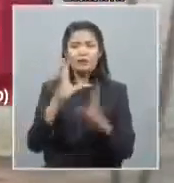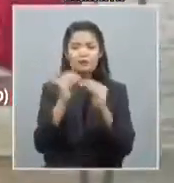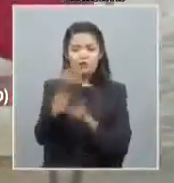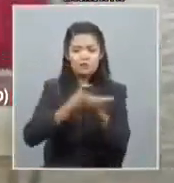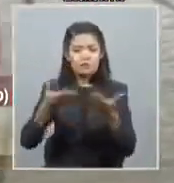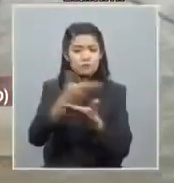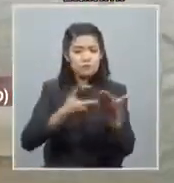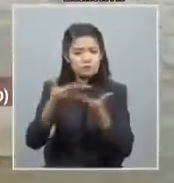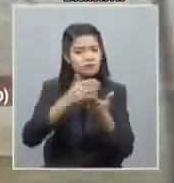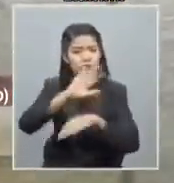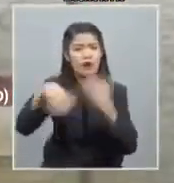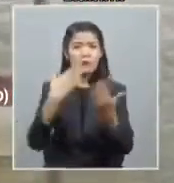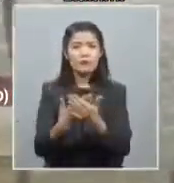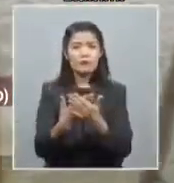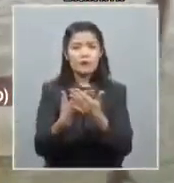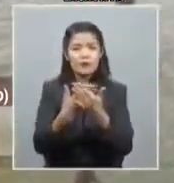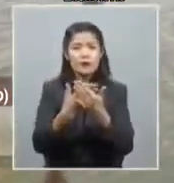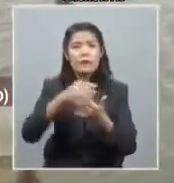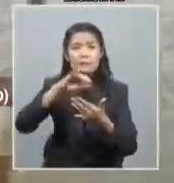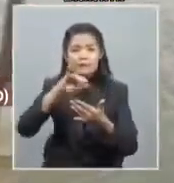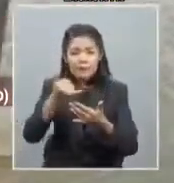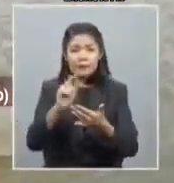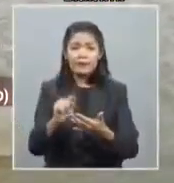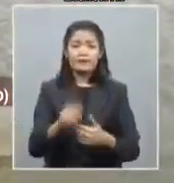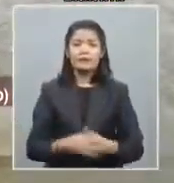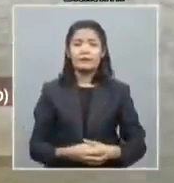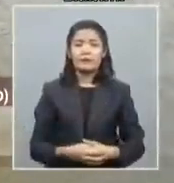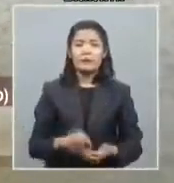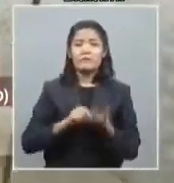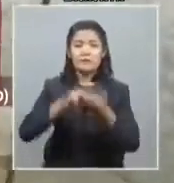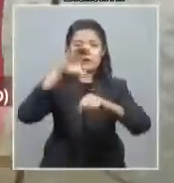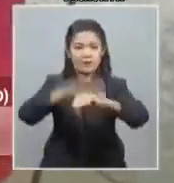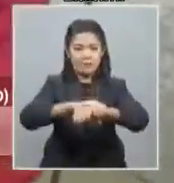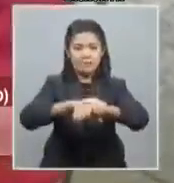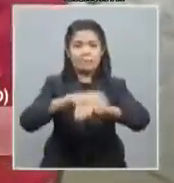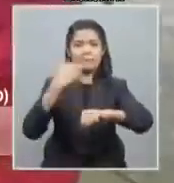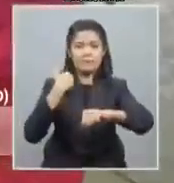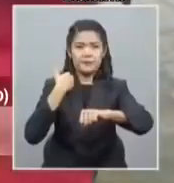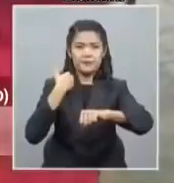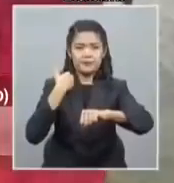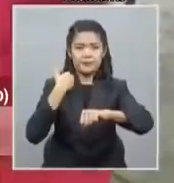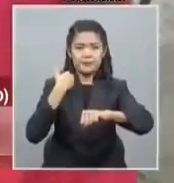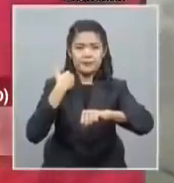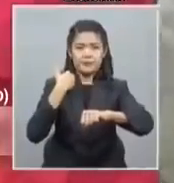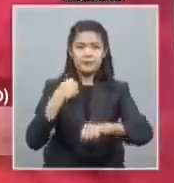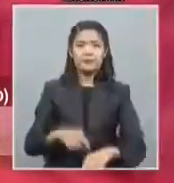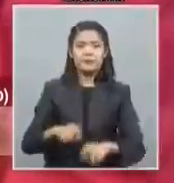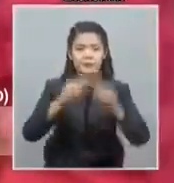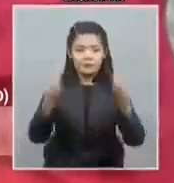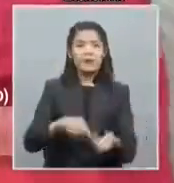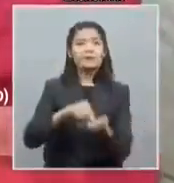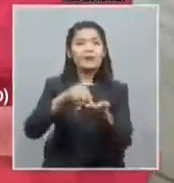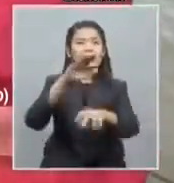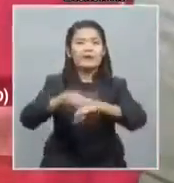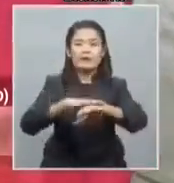สวนเรื่องนี้ทั้งหมดอาจจะมีการถึงขั้นออกหมายจับฮะคือข้ามหมายเรียกไปแล้วนะฮะ อาจจะมีการ